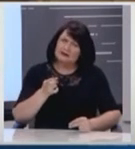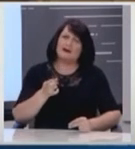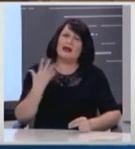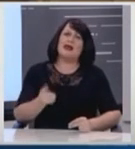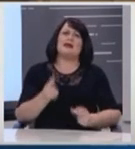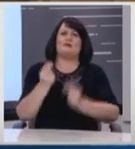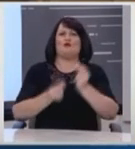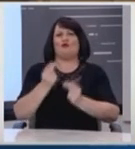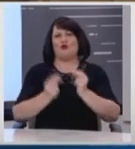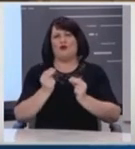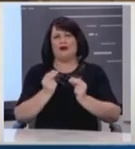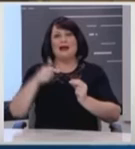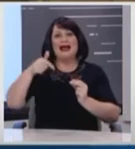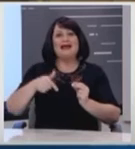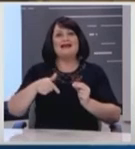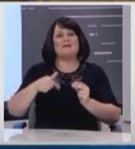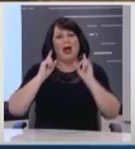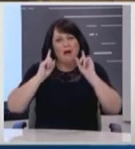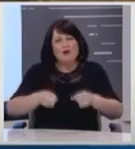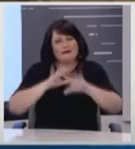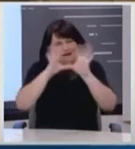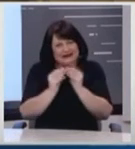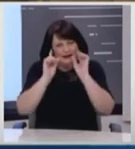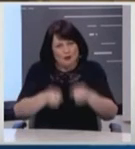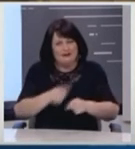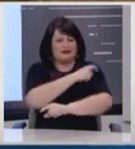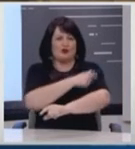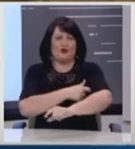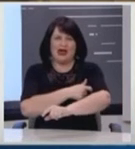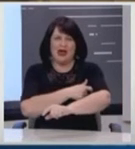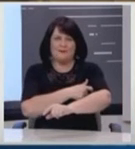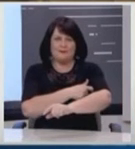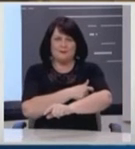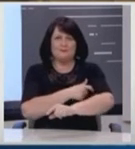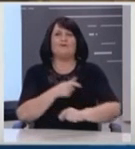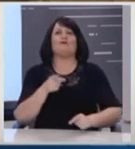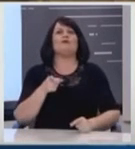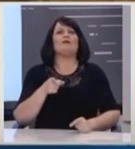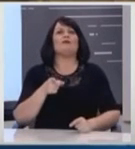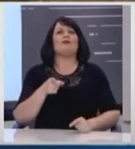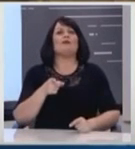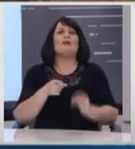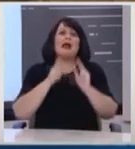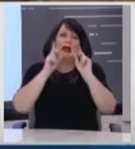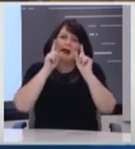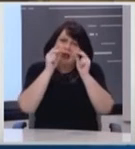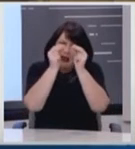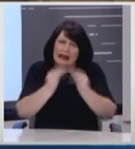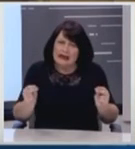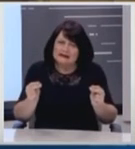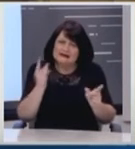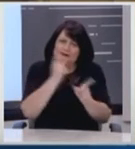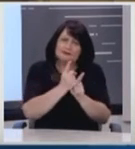γενική απόφαση του ΟΗΕ η οποία τουλάχιστον τυπικά έδινε απάντηση λύση στο ζήτημα ιδιαίτερα για το